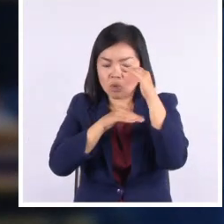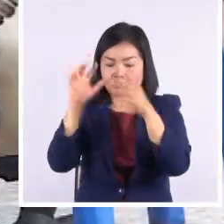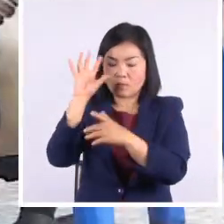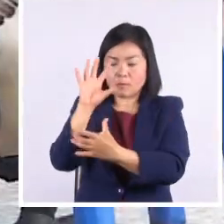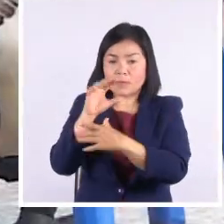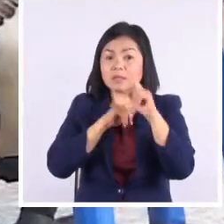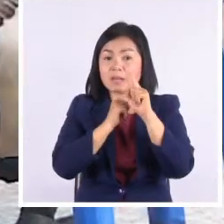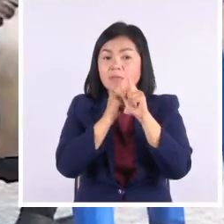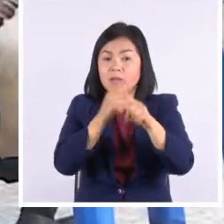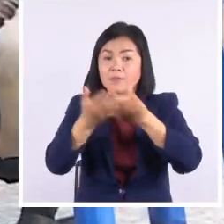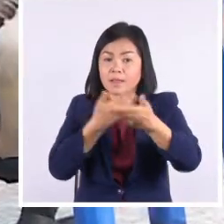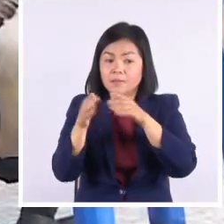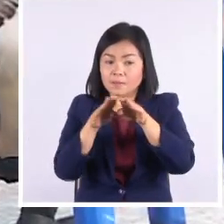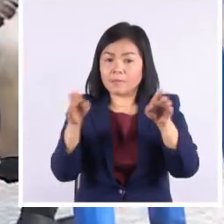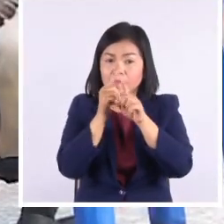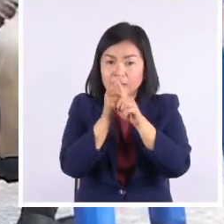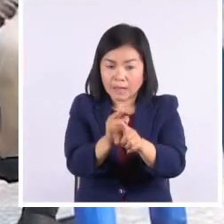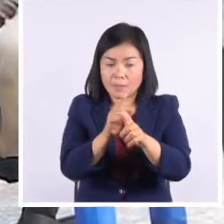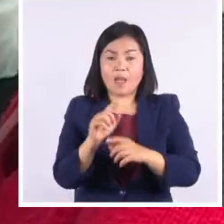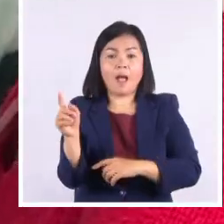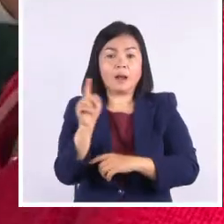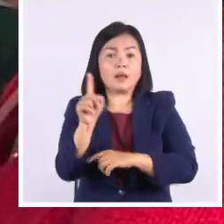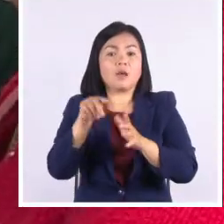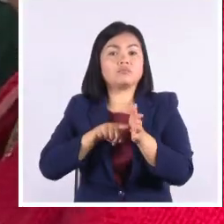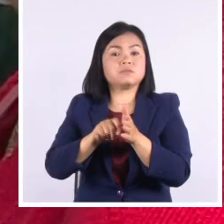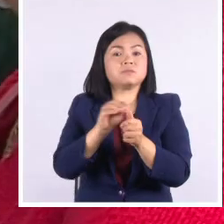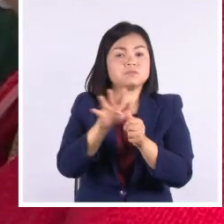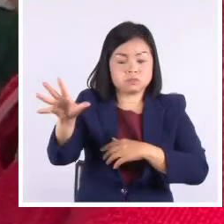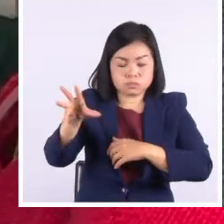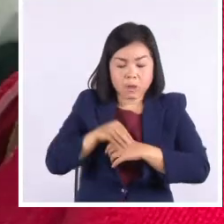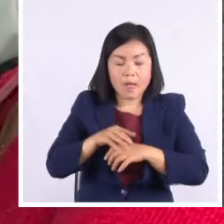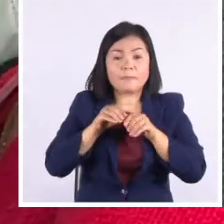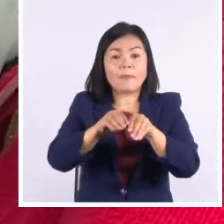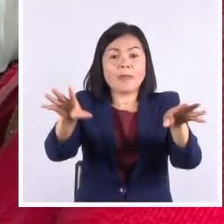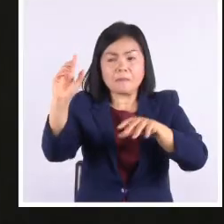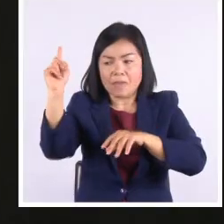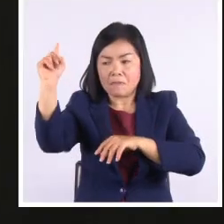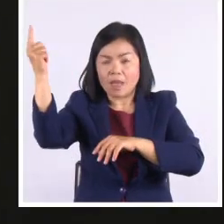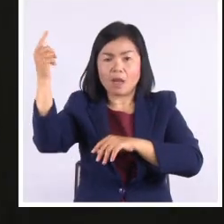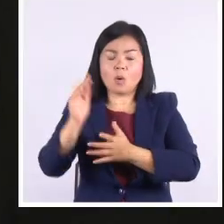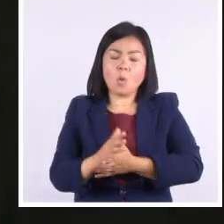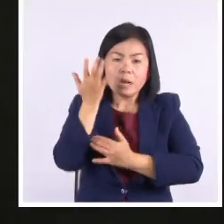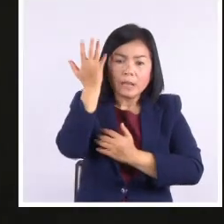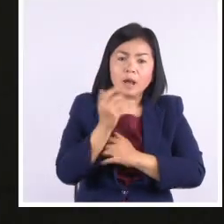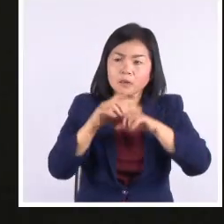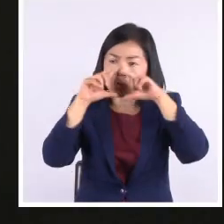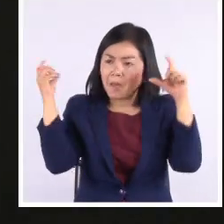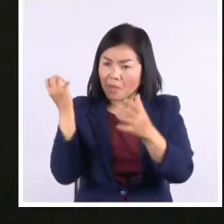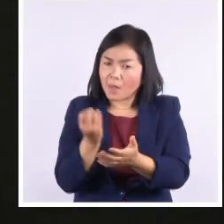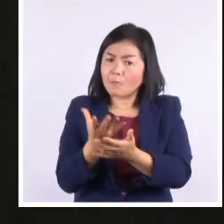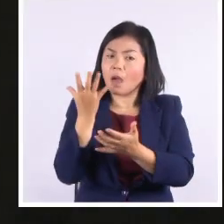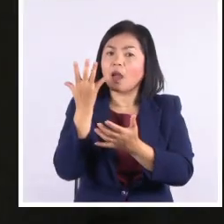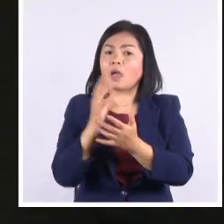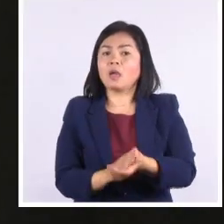ครับก็คือนี้ของการติดเชื้อกู 19ระบาดรอบใหม่นะครับทำให้มีความกังวลถึงเรื่องหน้ากากอนามัย